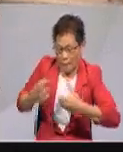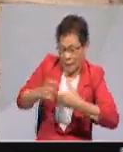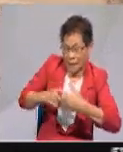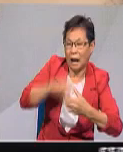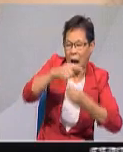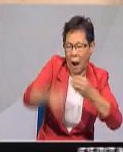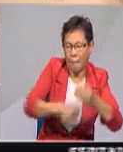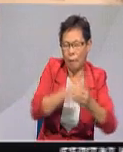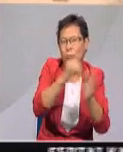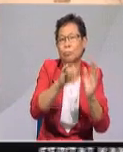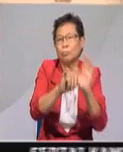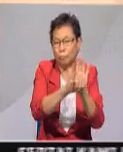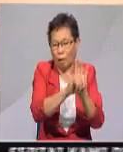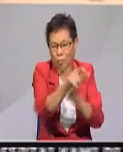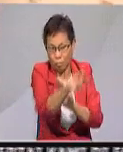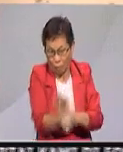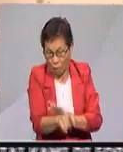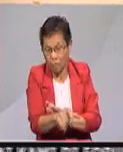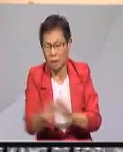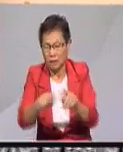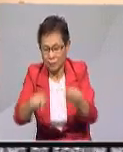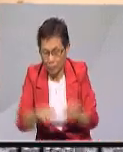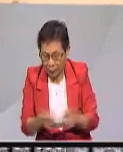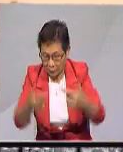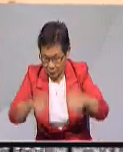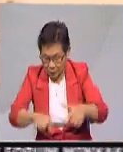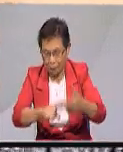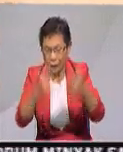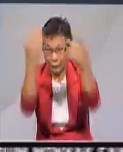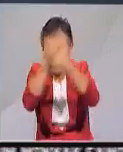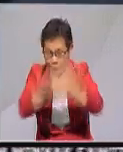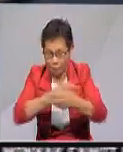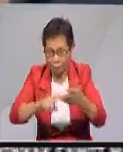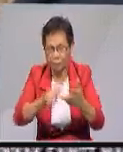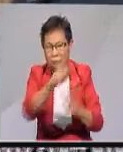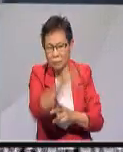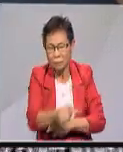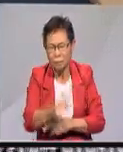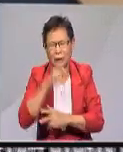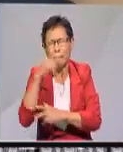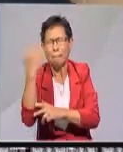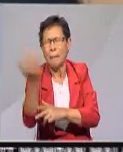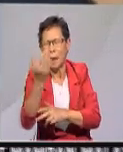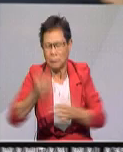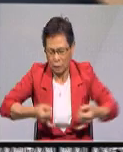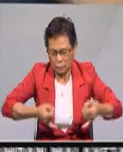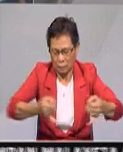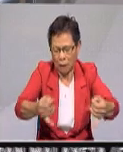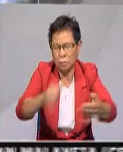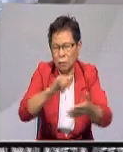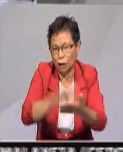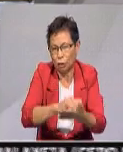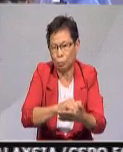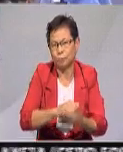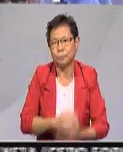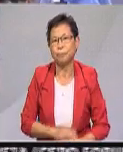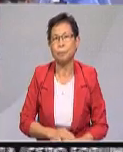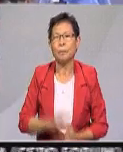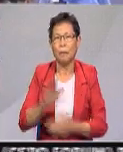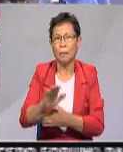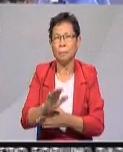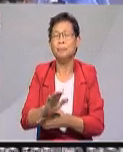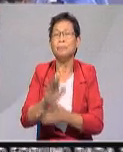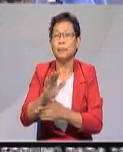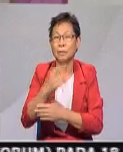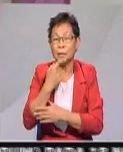soal identiti tertuduh, lokasi kejadian yang gelap dan tertuduh tidak biasa dengan laluan di lokasi terbabit. Beliau dalam